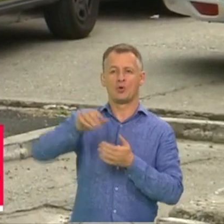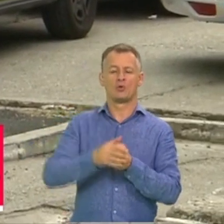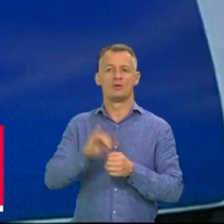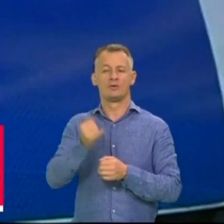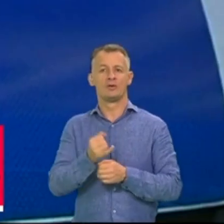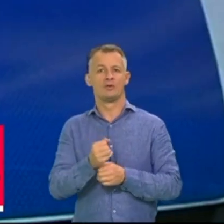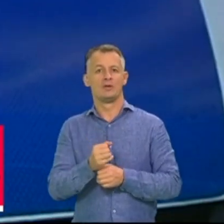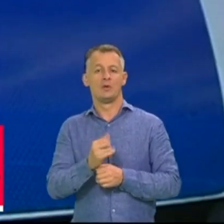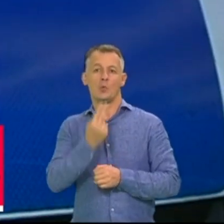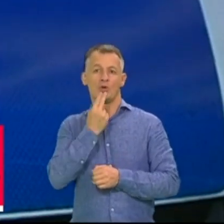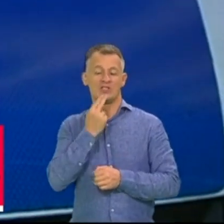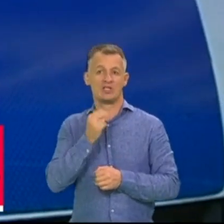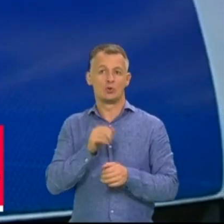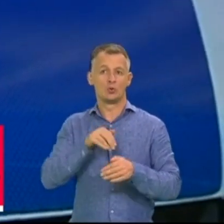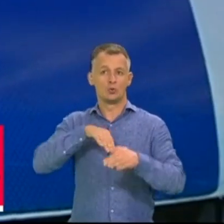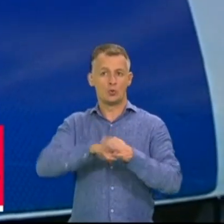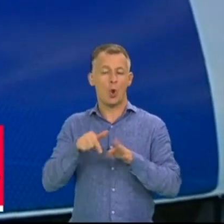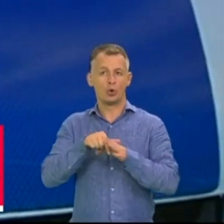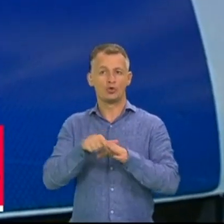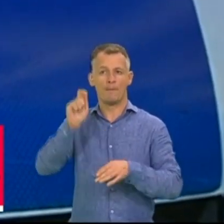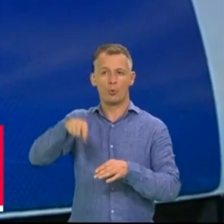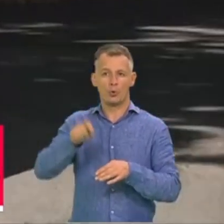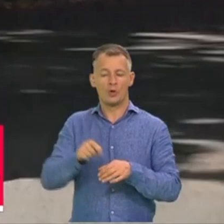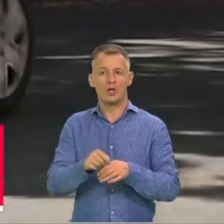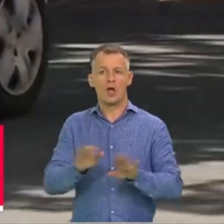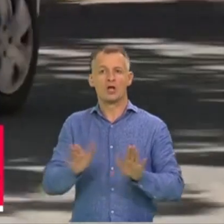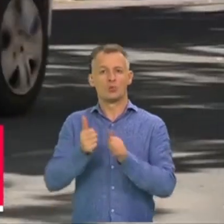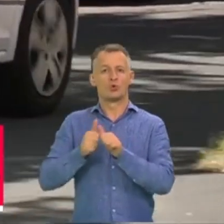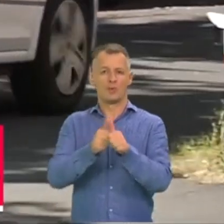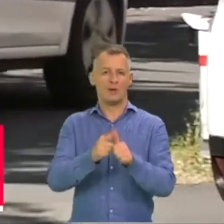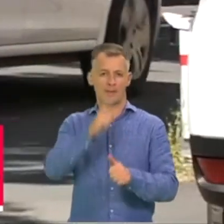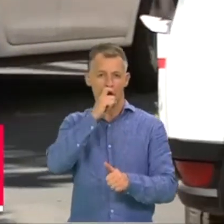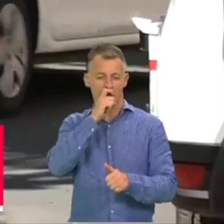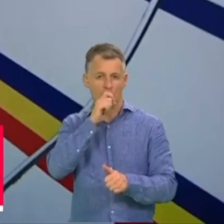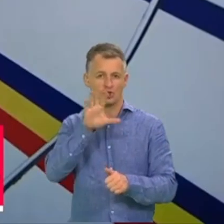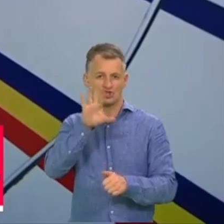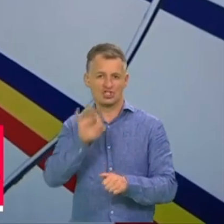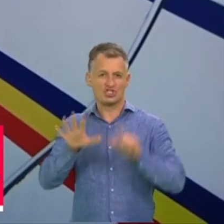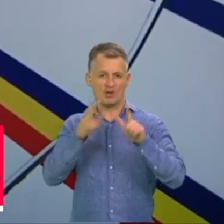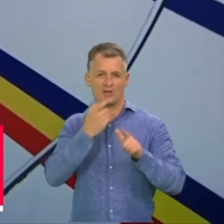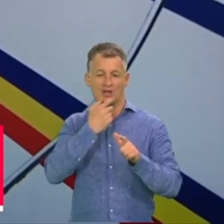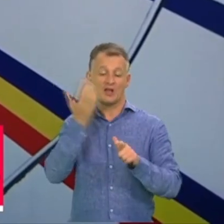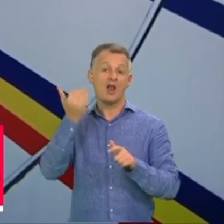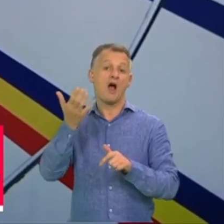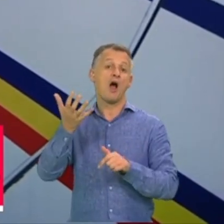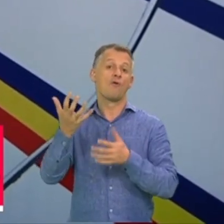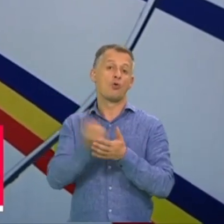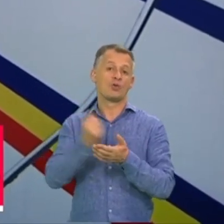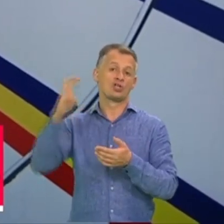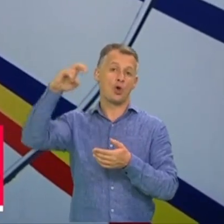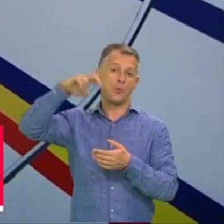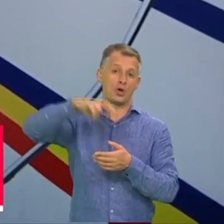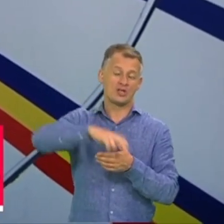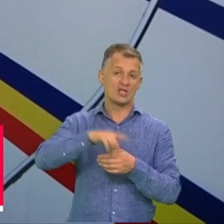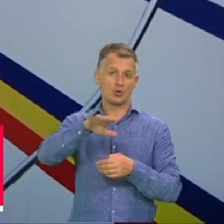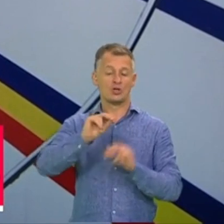Brașov, sub coordonarea unui procuror, a început imediat urmărirea penală a bărbatului de 57 de ani. Acesta a fost coborât de pe masivul Postăvarul și